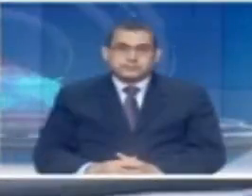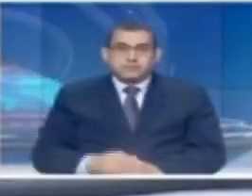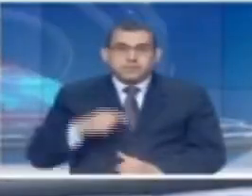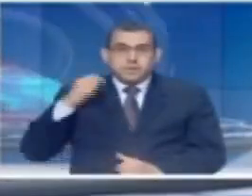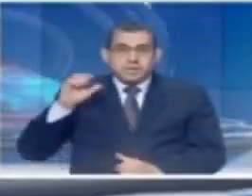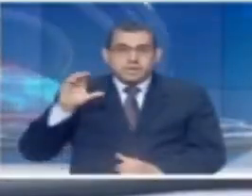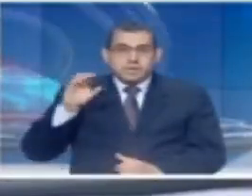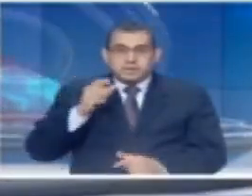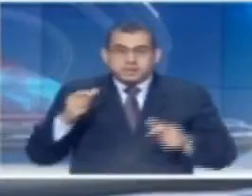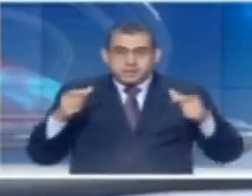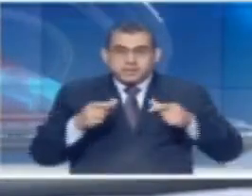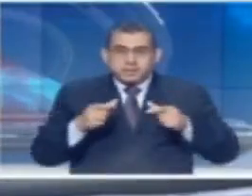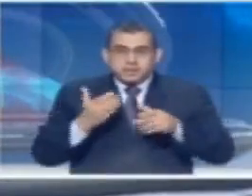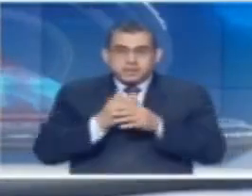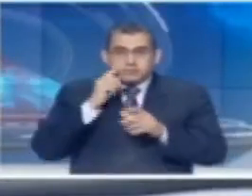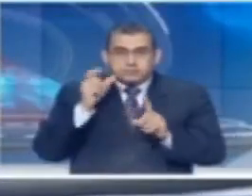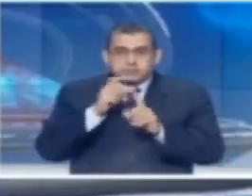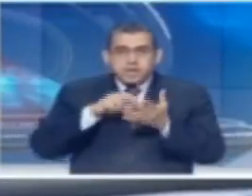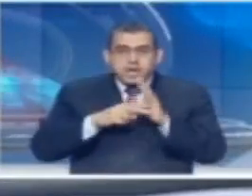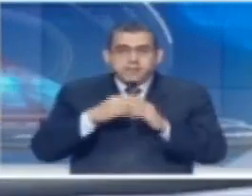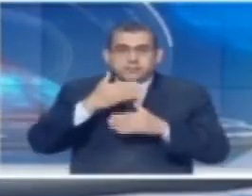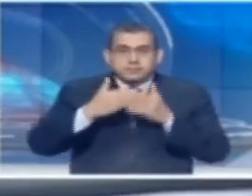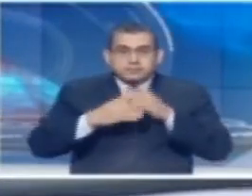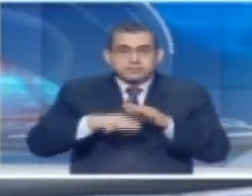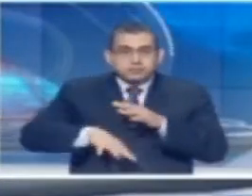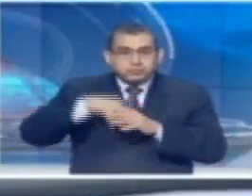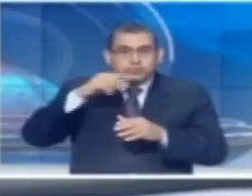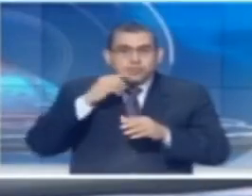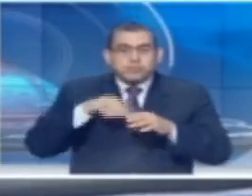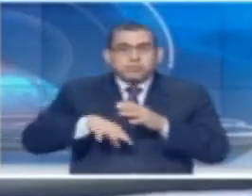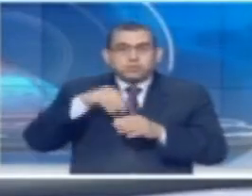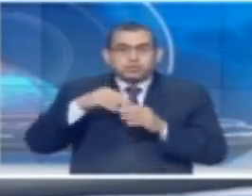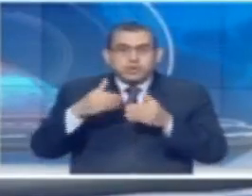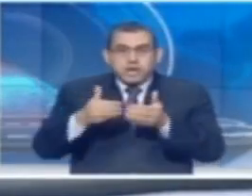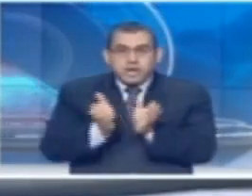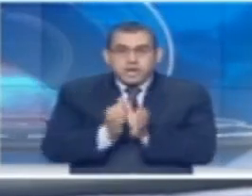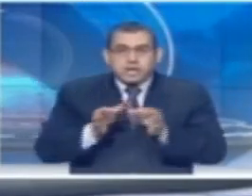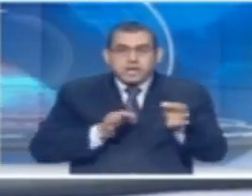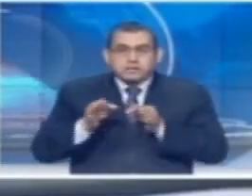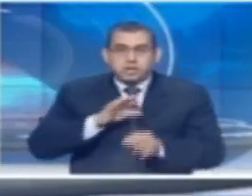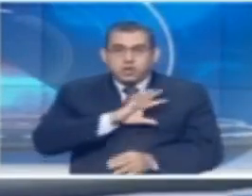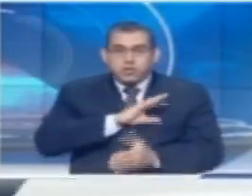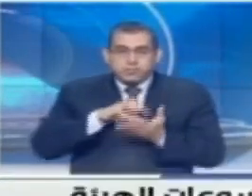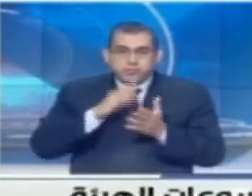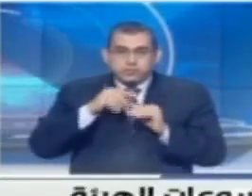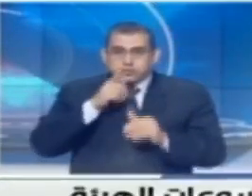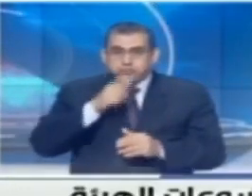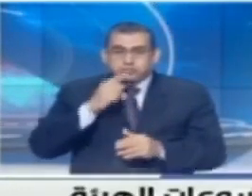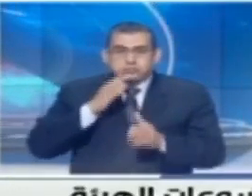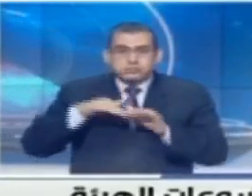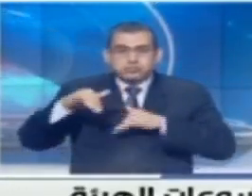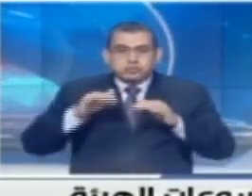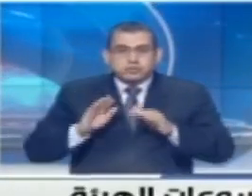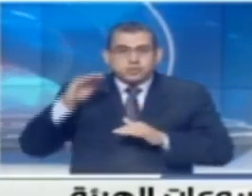عقد السيد الرئيس عبد الفتاح السيسي اجتماعا لمتابعة الموقف الإنشائي لمشروعات الهيئة الهندسية بالجمهورية، بما في ذلك المحاور التي